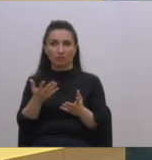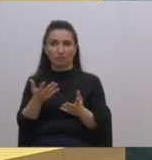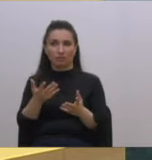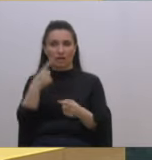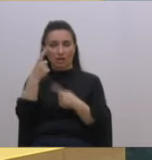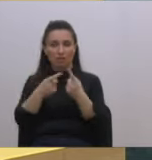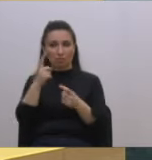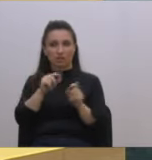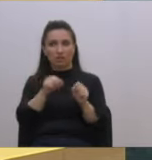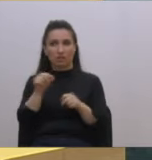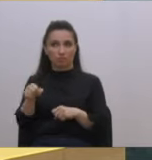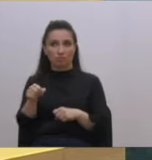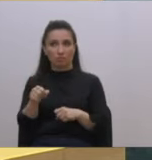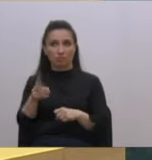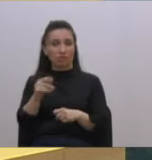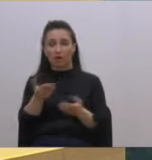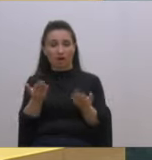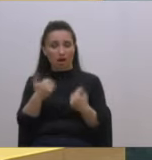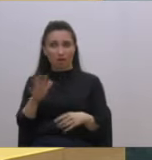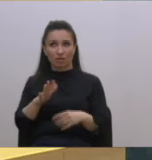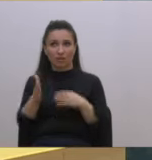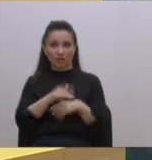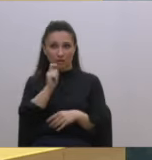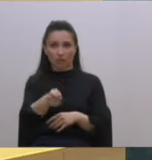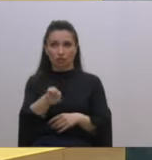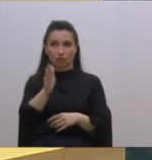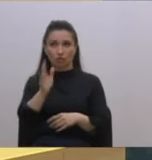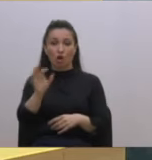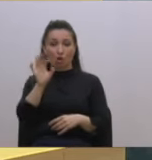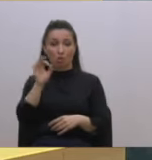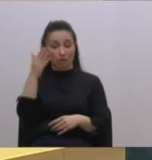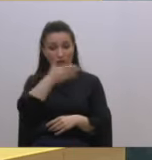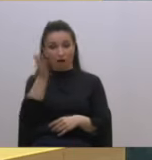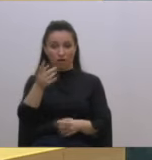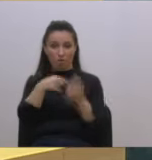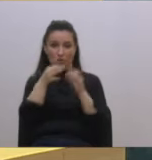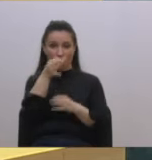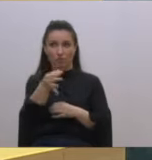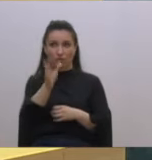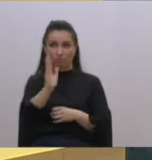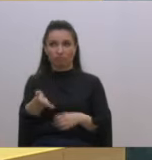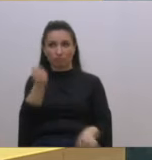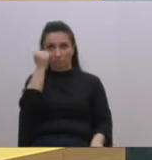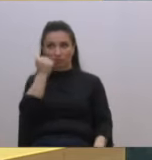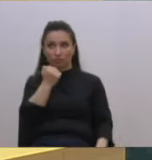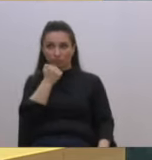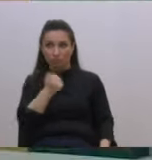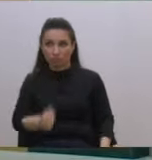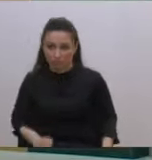მასობრივი ინფორმაციის საშუალებებს, მაგრამ არ გამოგივათ, დაისჯებით. ოქტომბერში ხალხი გაქცევთ პასუხს. გმადლობთ.